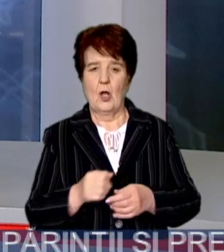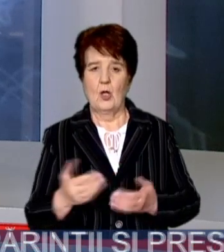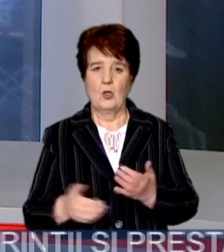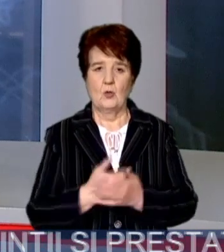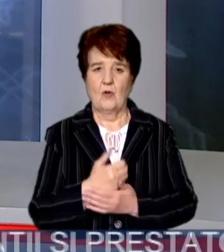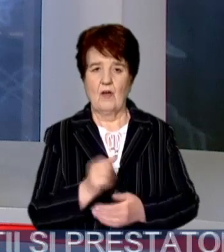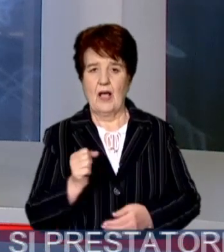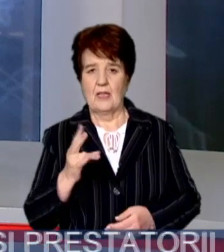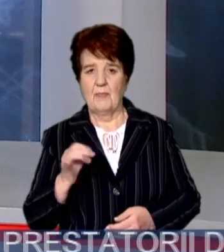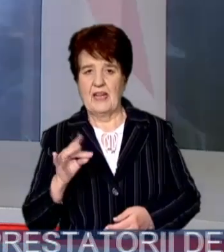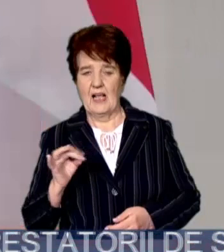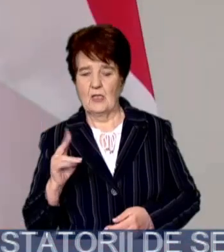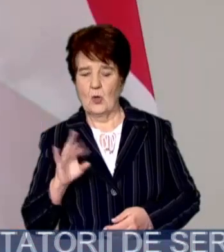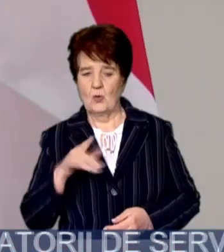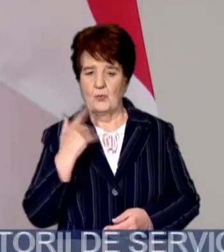Alan Emerenko.